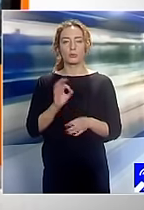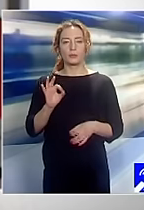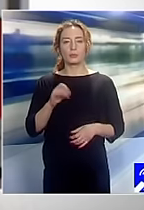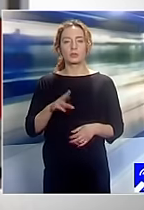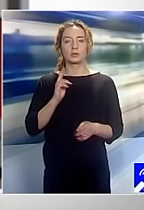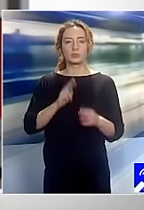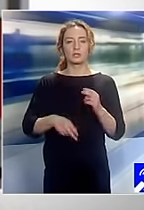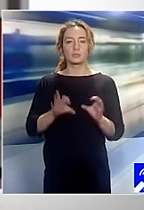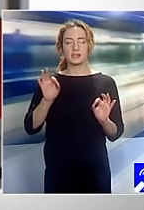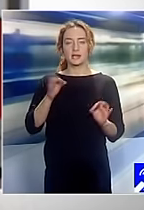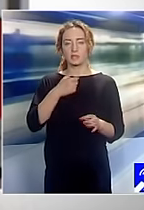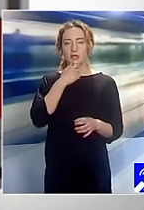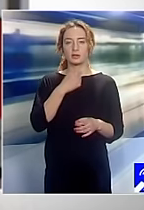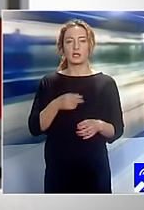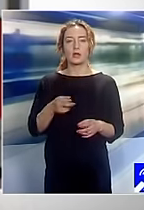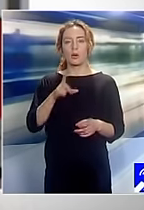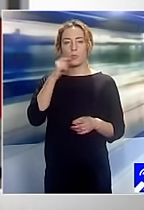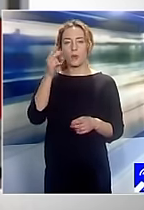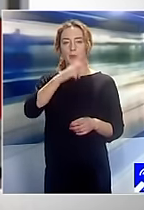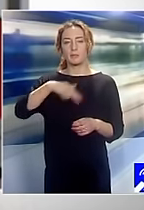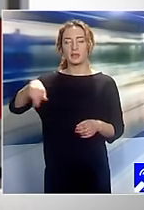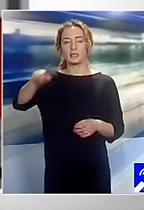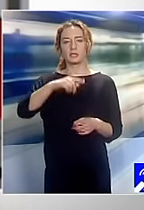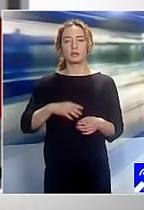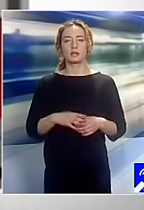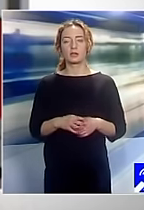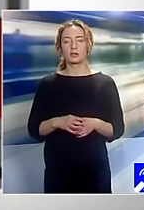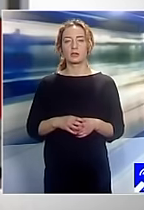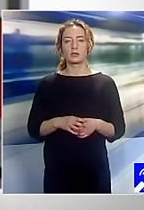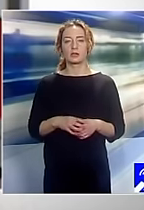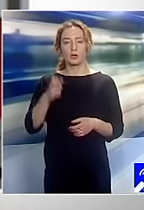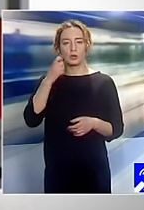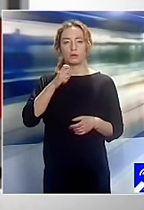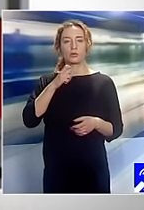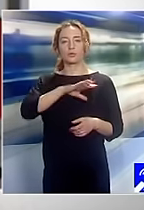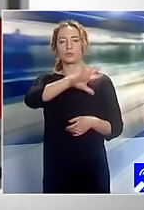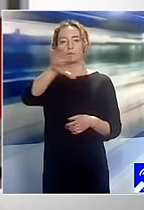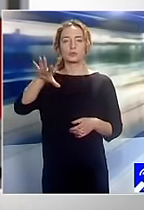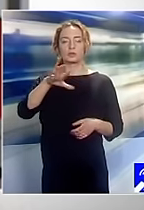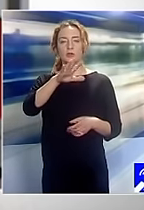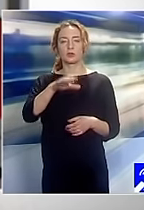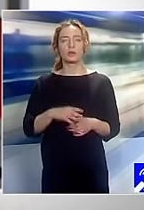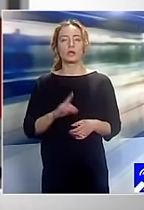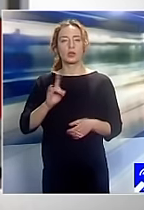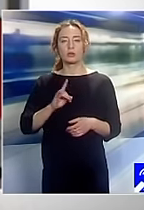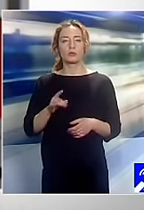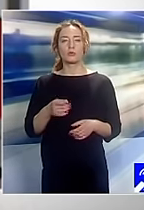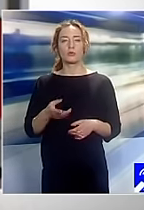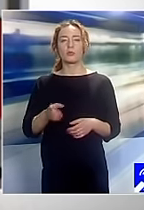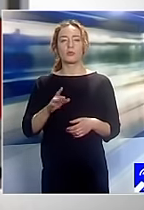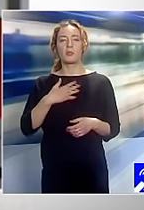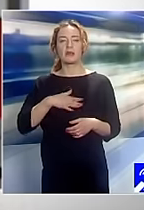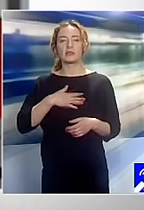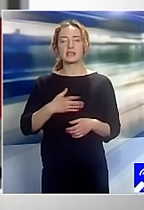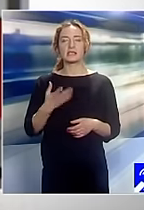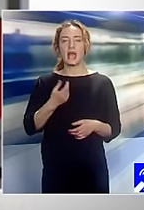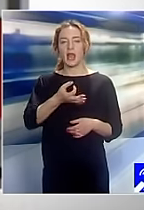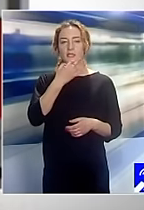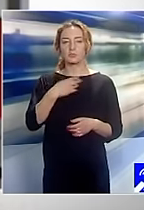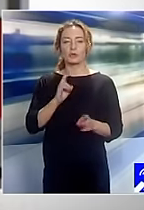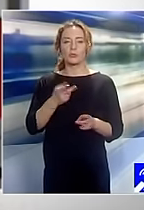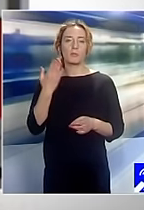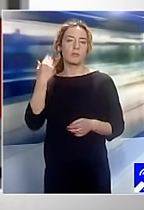ultimii 10 ani, lumea, sau știu eu, în general, în zona Clujului, Ardealului, nu mai vrea să ia antibiotice cum luau